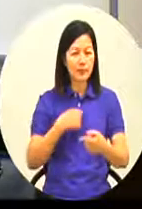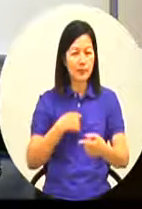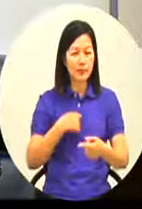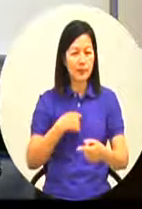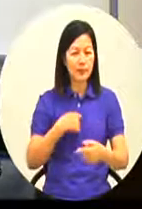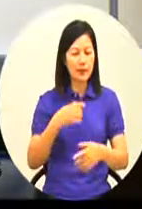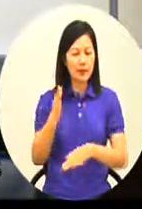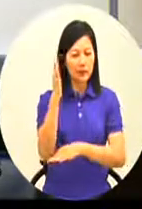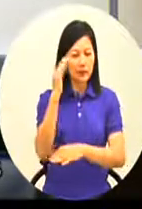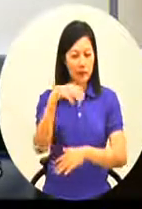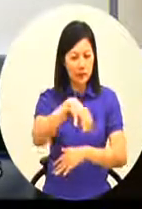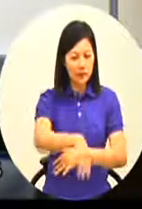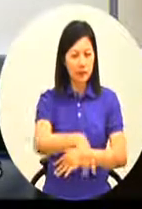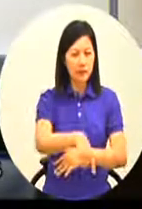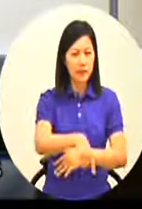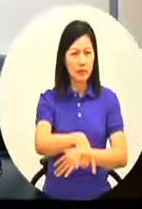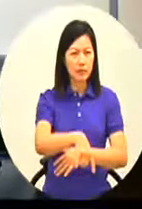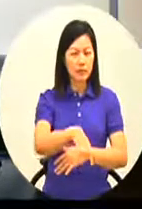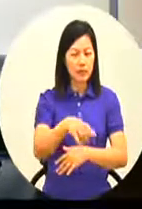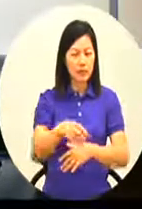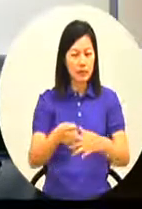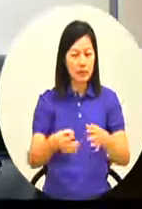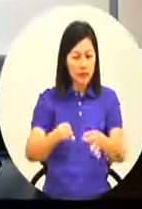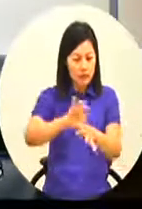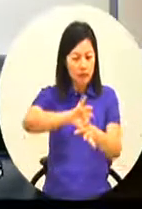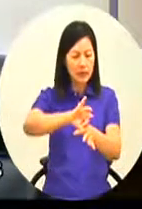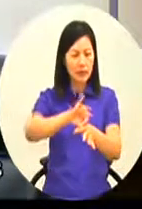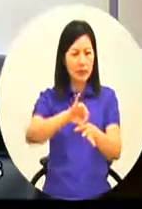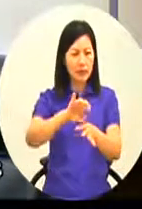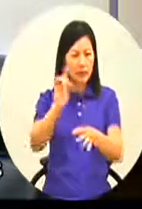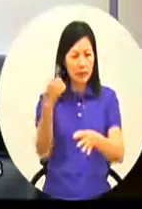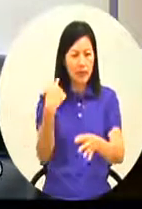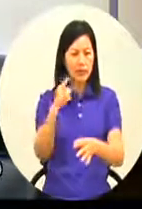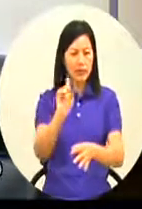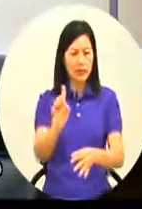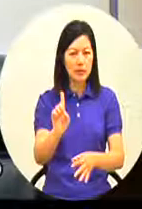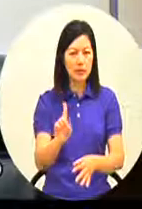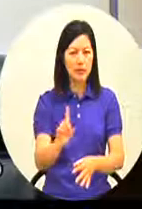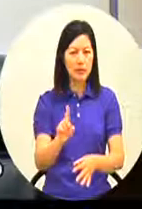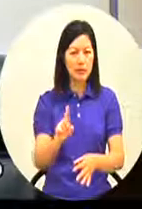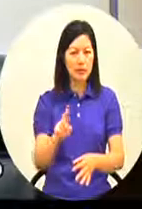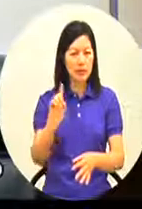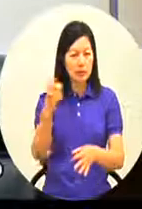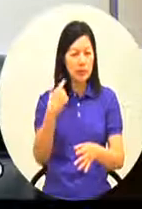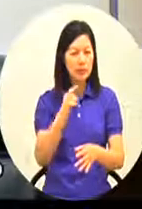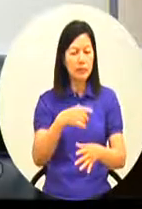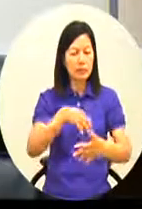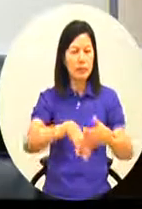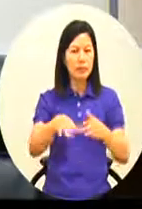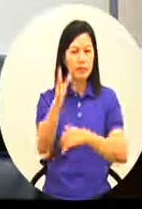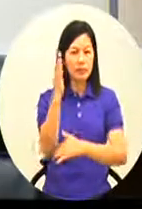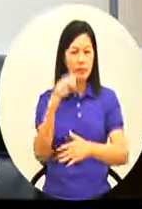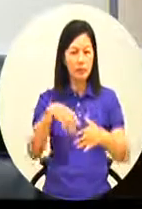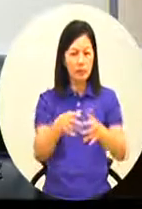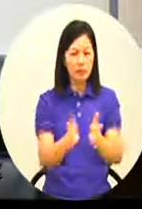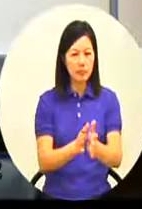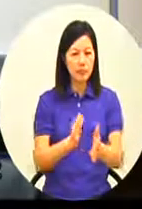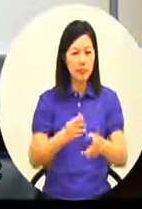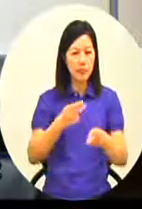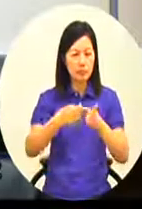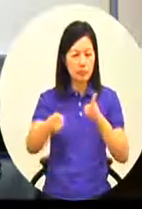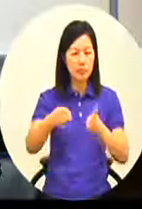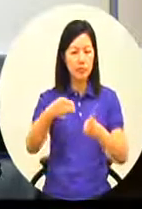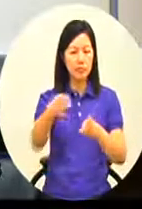门，因为我知道我们会调涨的起头然后应该也是有来自于我们内政部的一份公函